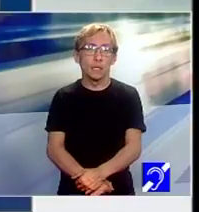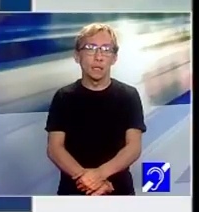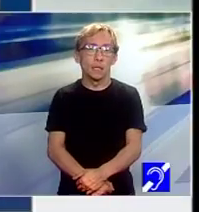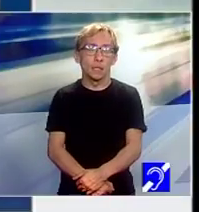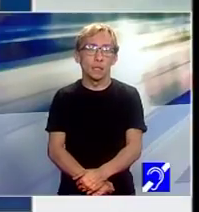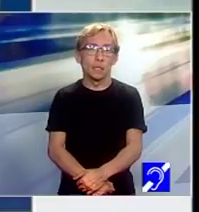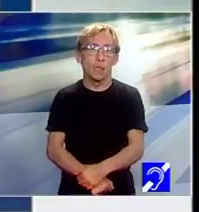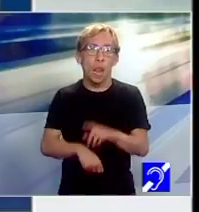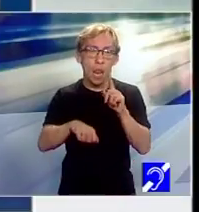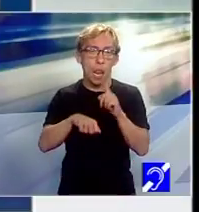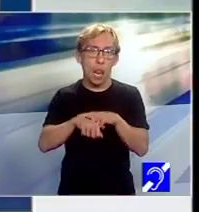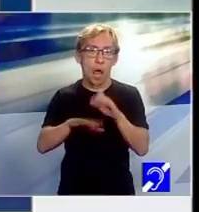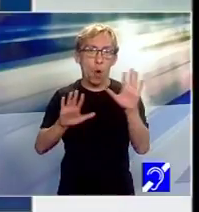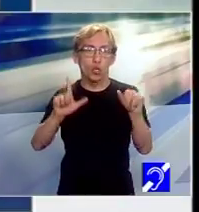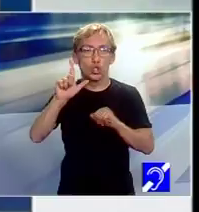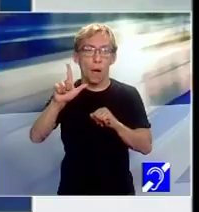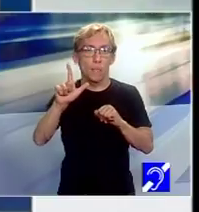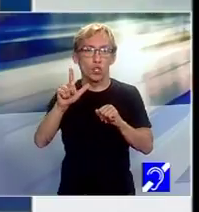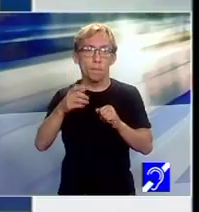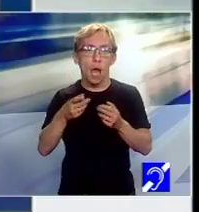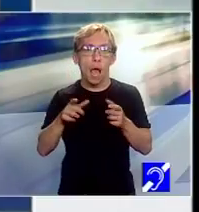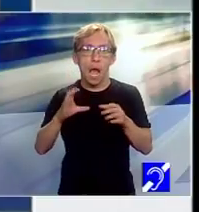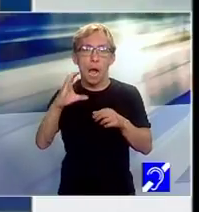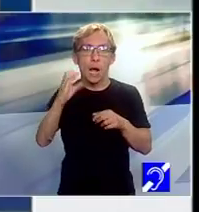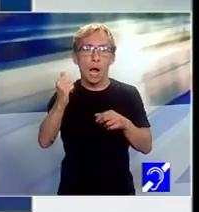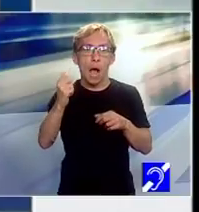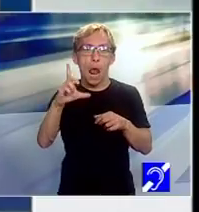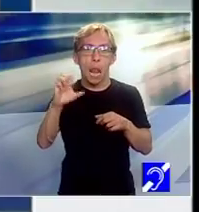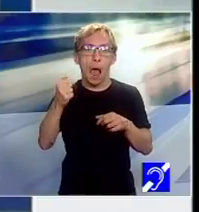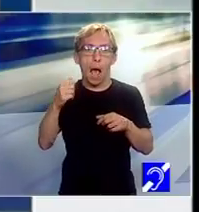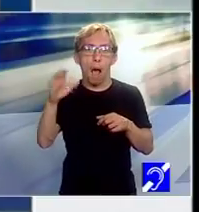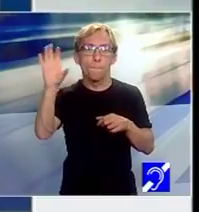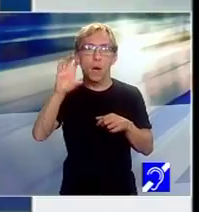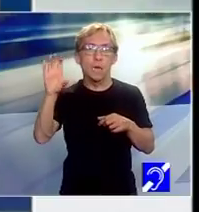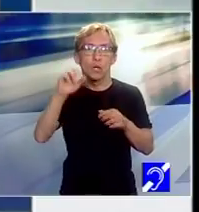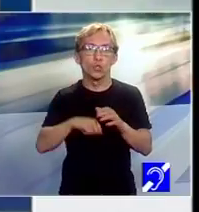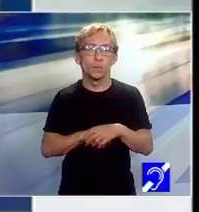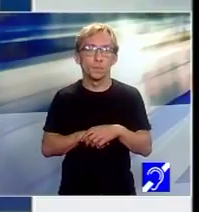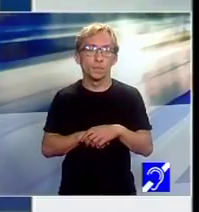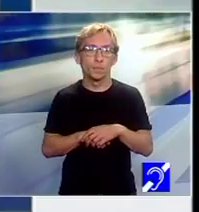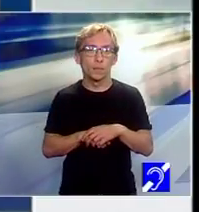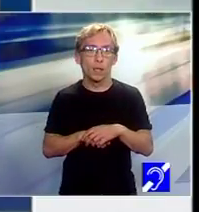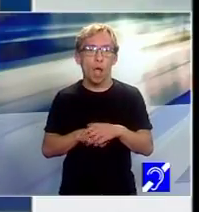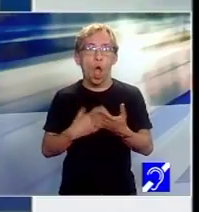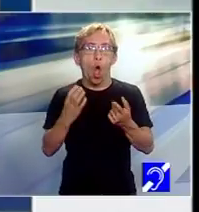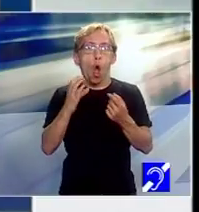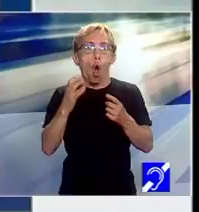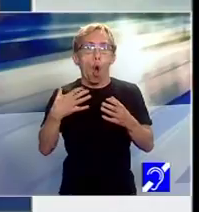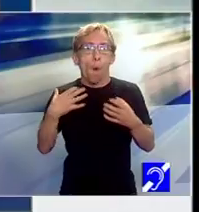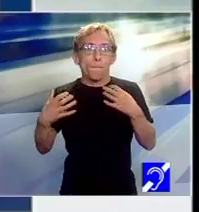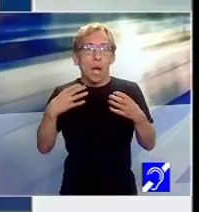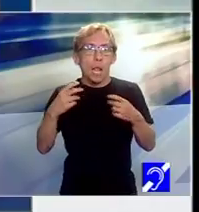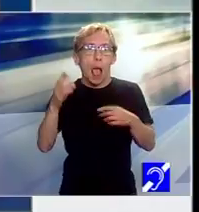17, la molul de pe calea Mânășturi din Cluj-Napoca. Până una alta, vă spuneam noi că Opera Română din Cluj, Opera Națională Română din